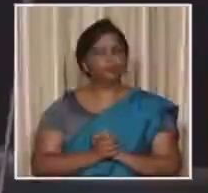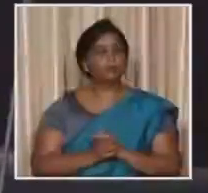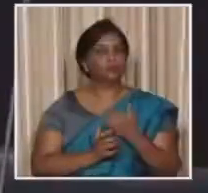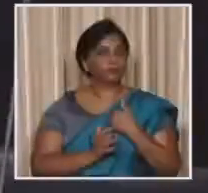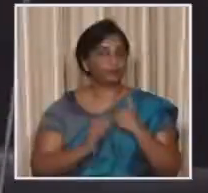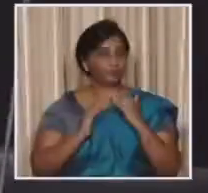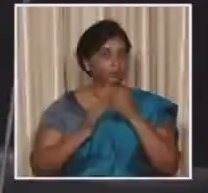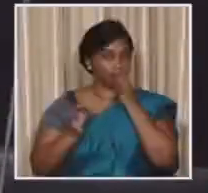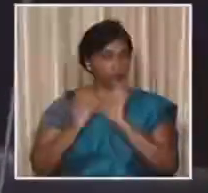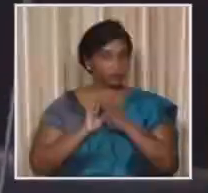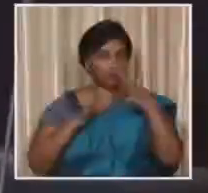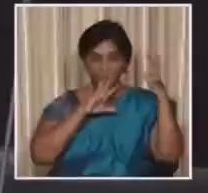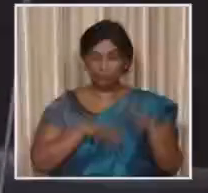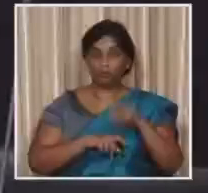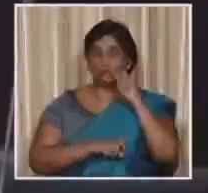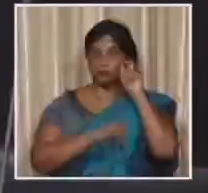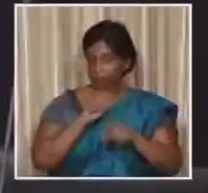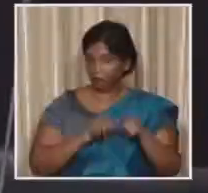මගේ ගෙට ගිනි තියන්න එනකොට මිනිස්සු